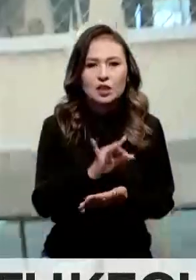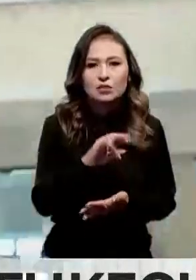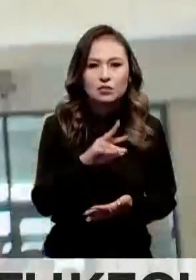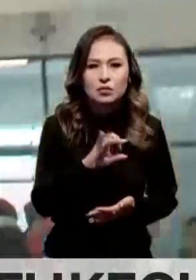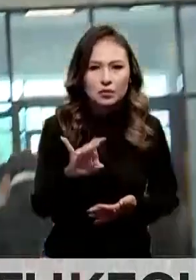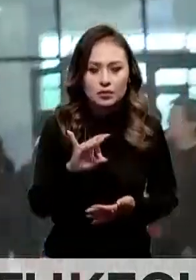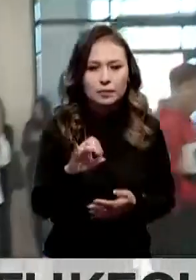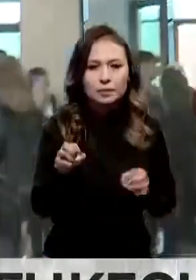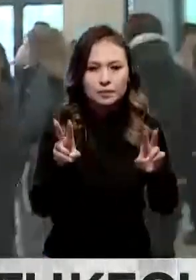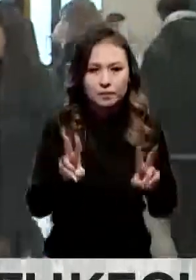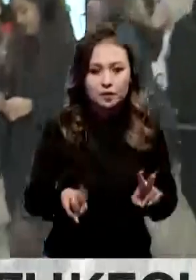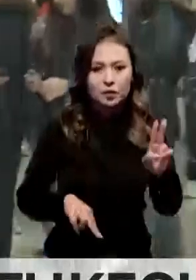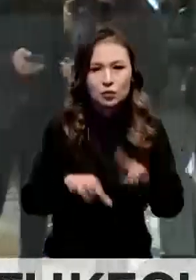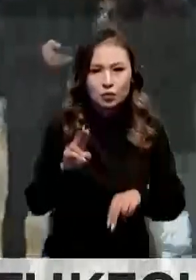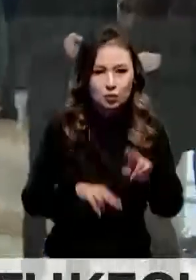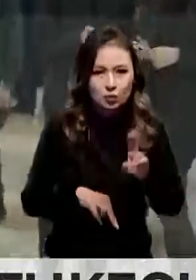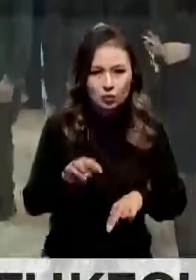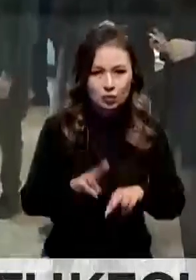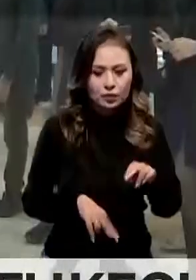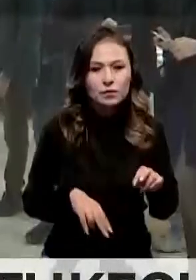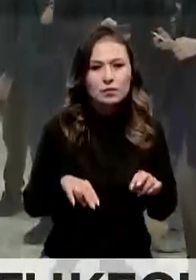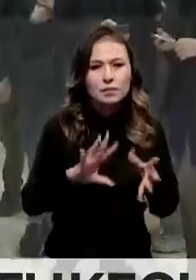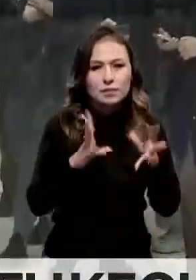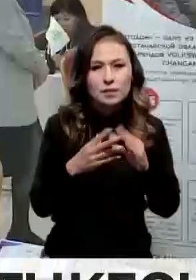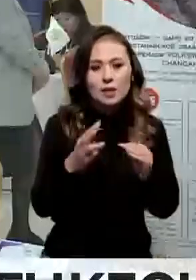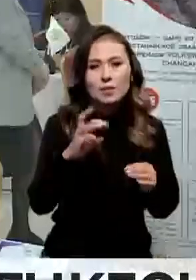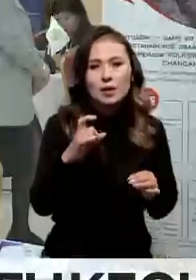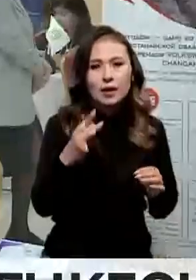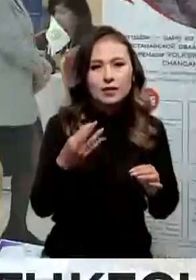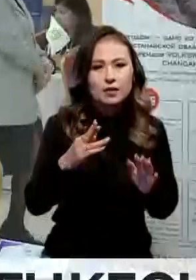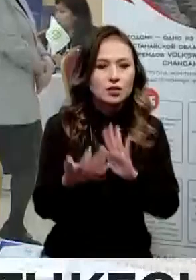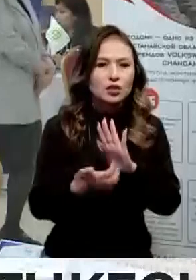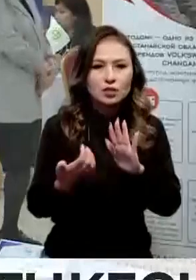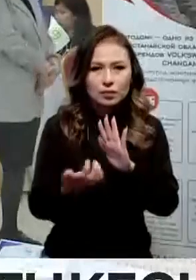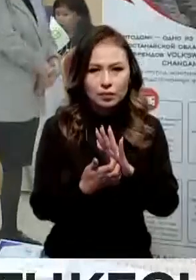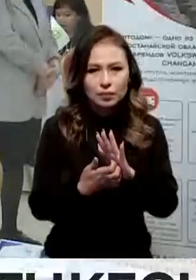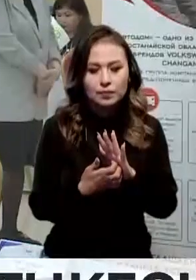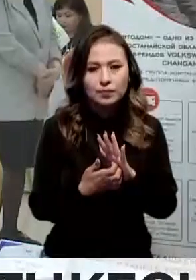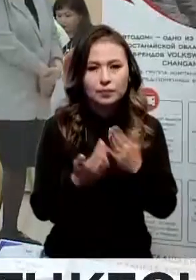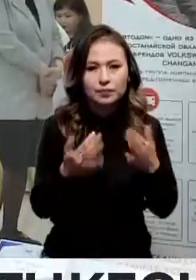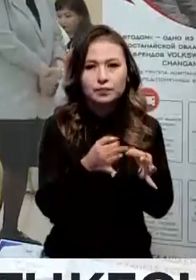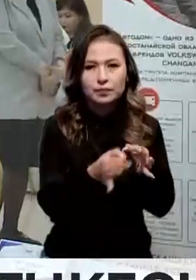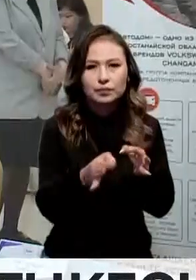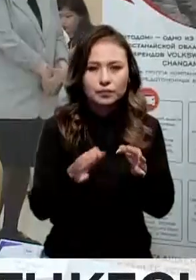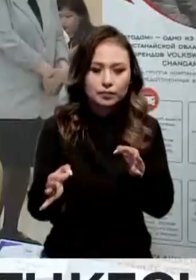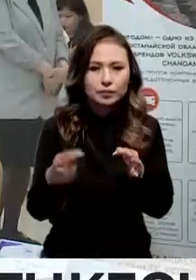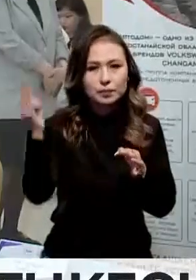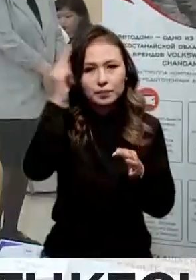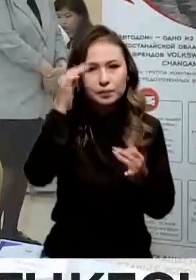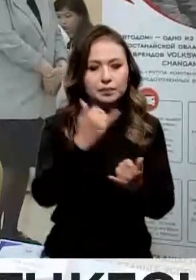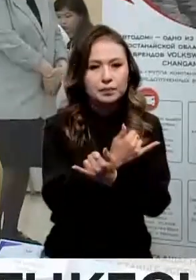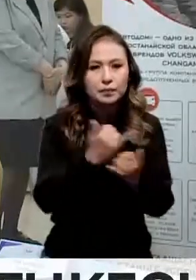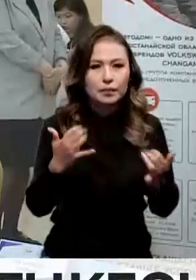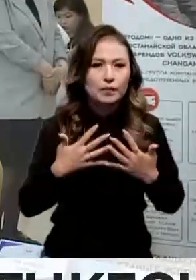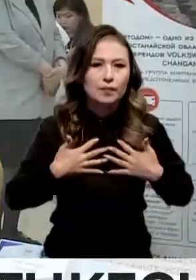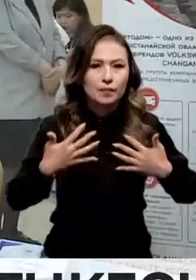мамандықтар, құрылыс саласындағы мамандықтар, механизаторлар жетіспей жатыр. Жүйелі түрде ол өңіріміздің енді білім беру саласында,